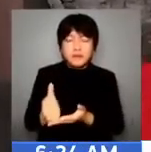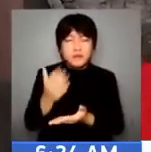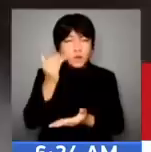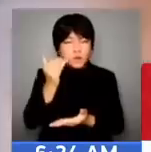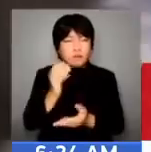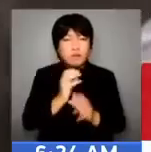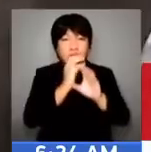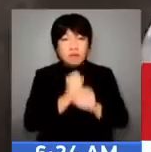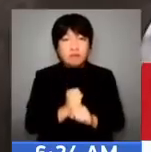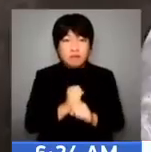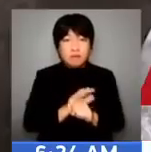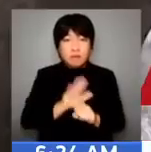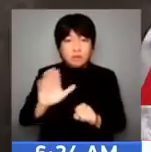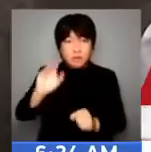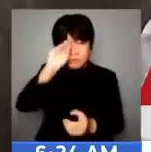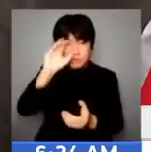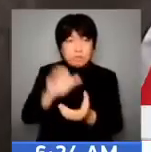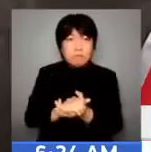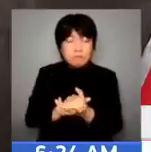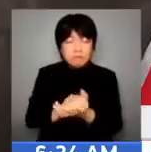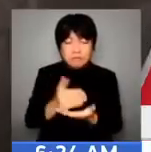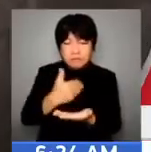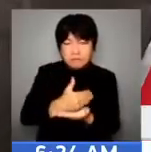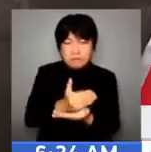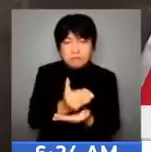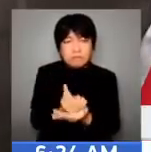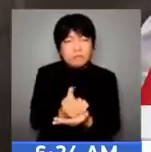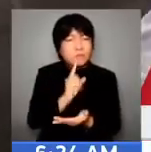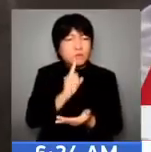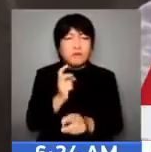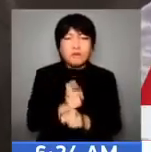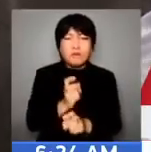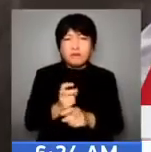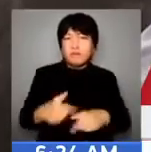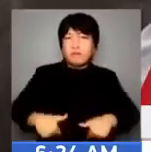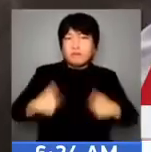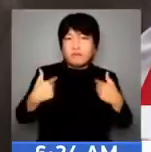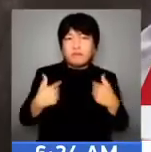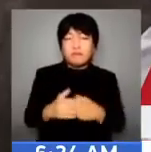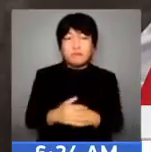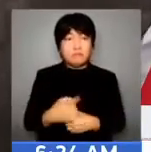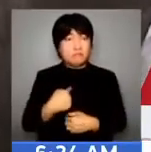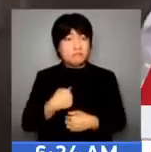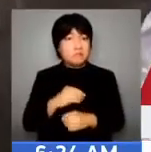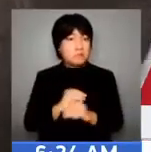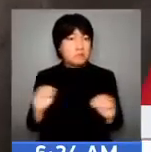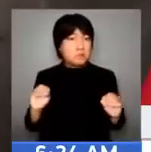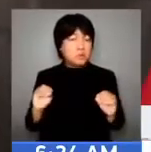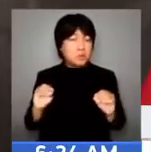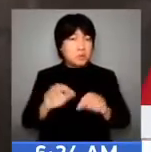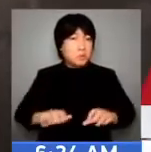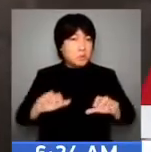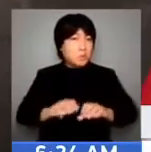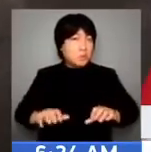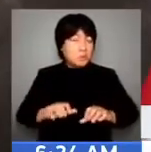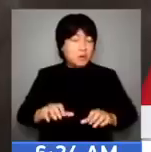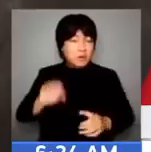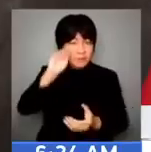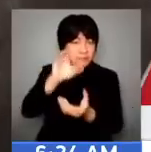asawa. Kasi sir, ang hirap ng buhay sir. Kagaya ko, walang trabaho, asawa ko lang nagtatrabaho.